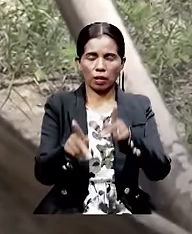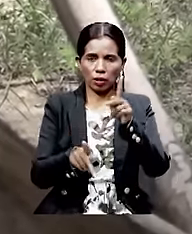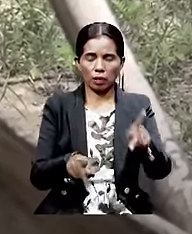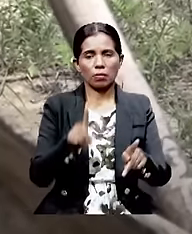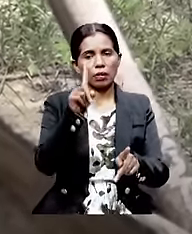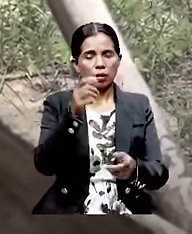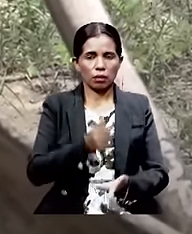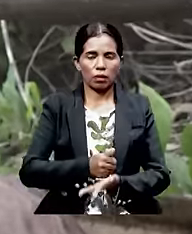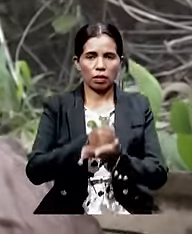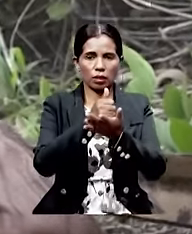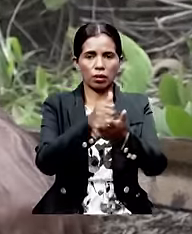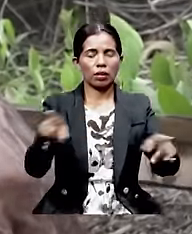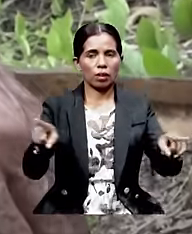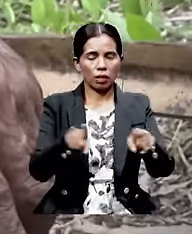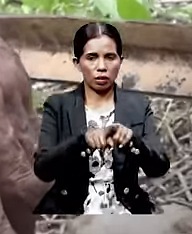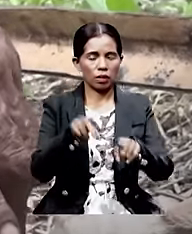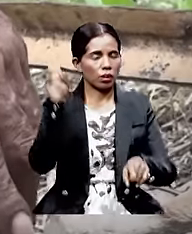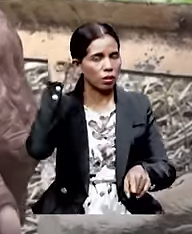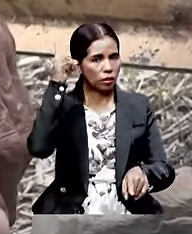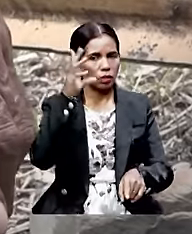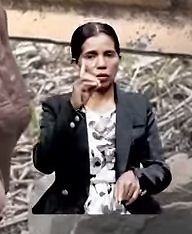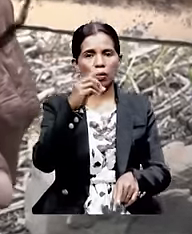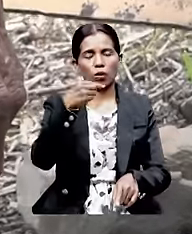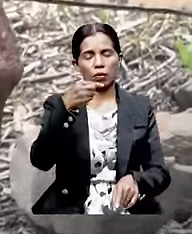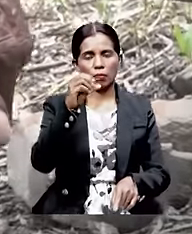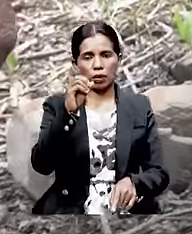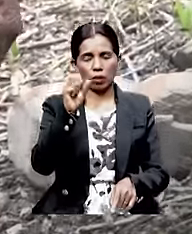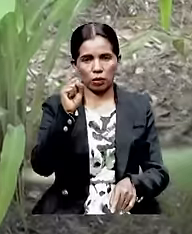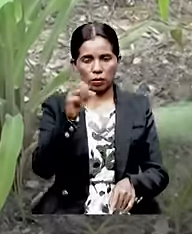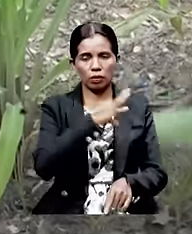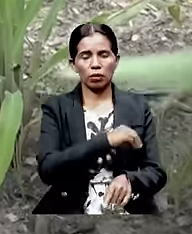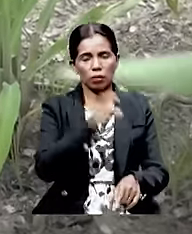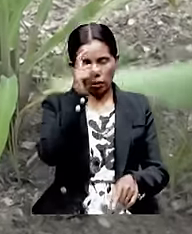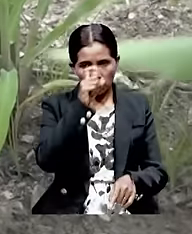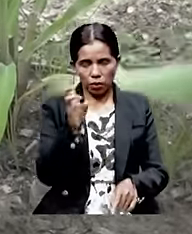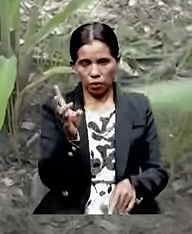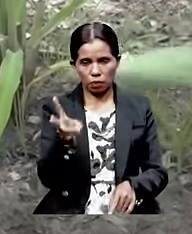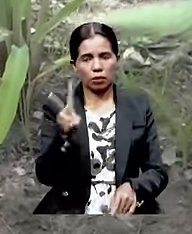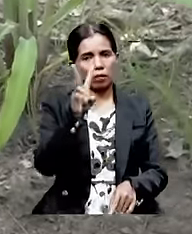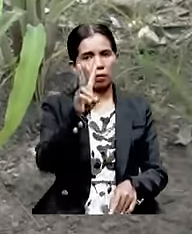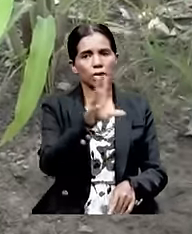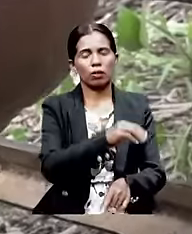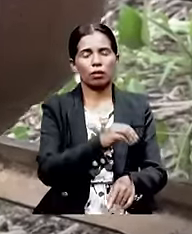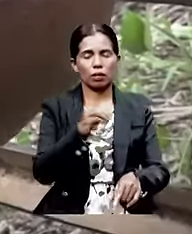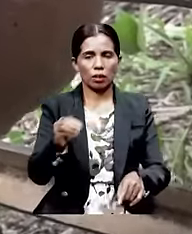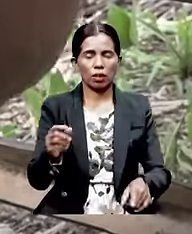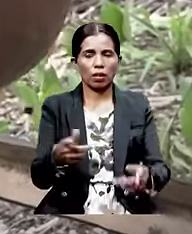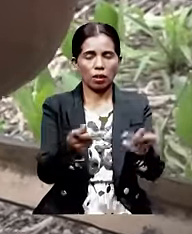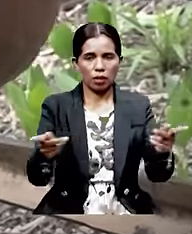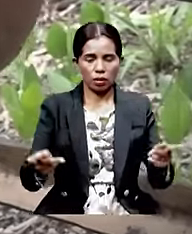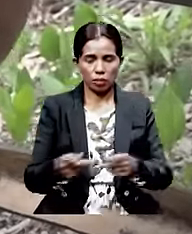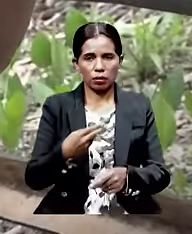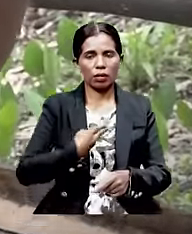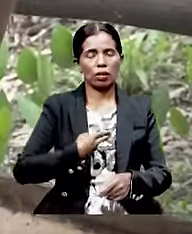taumatang. Hanesan tiu domingus de Jesus, hoidadi ne nulu resin rua, hela iha aldeia motakik suku